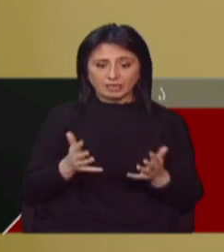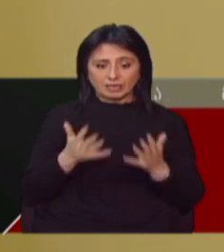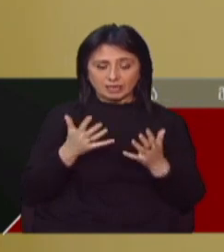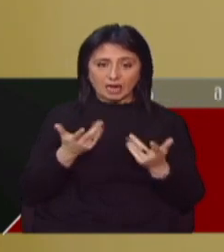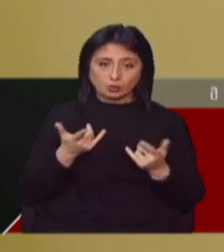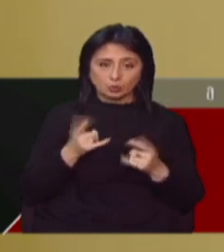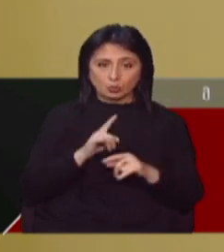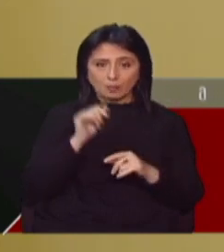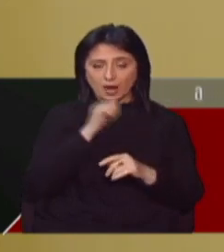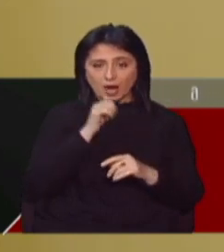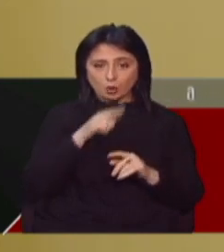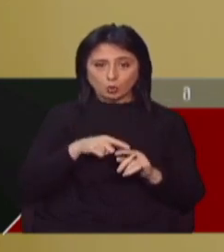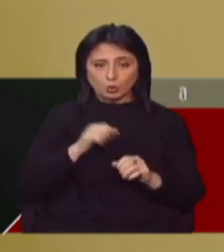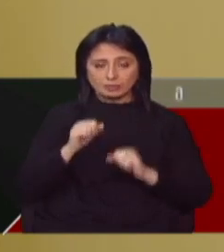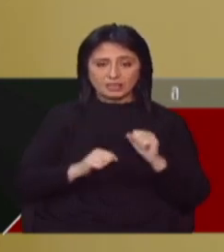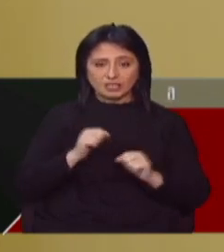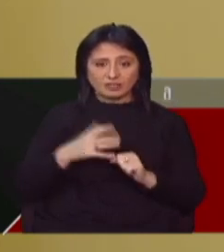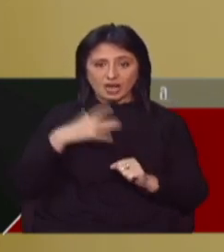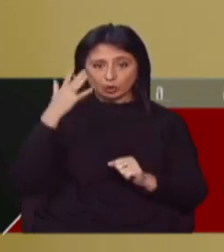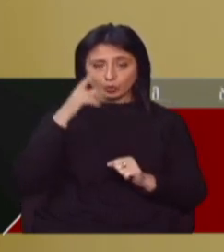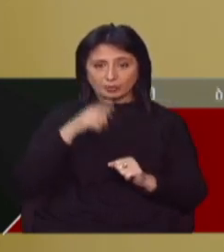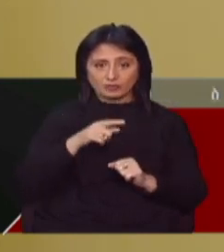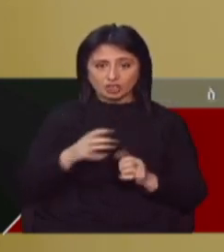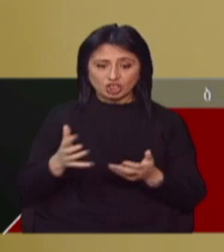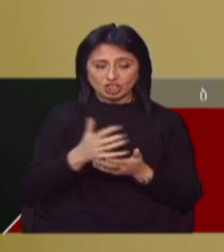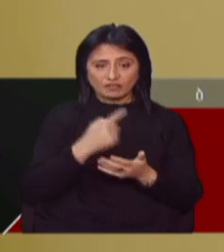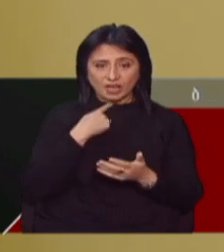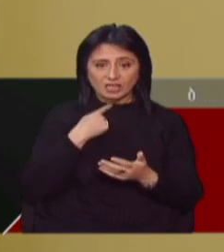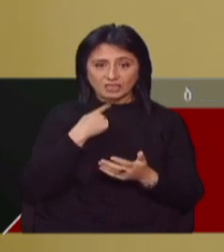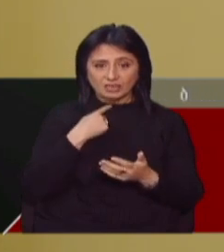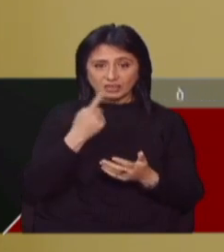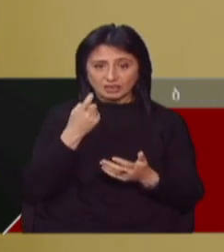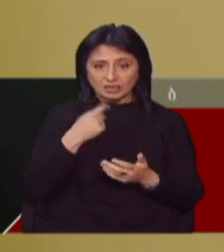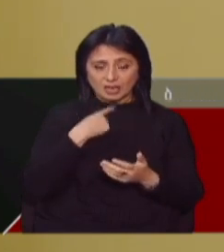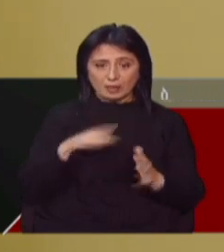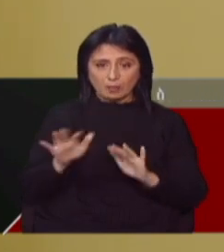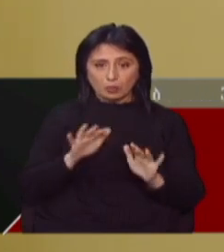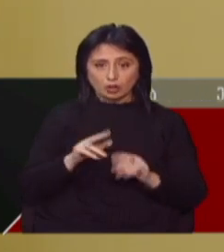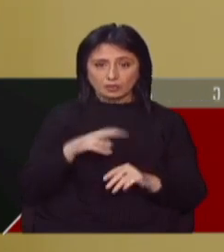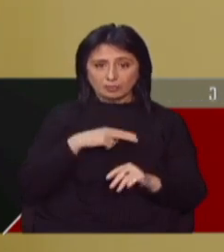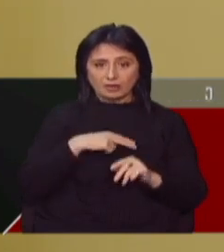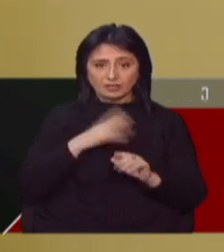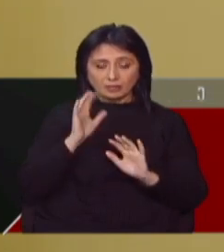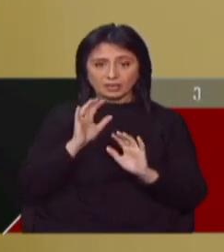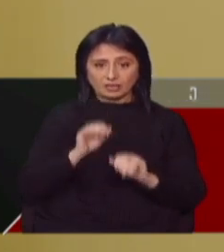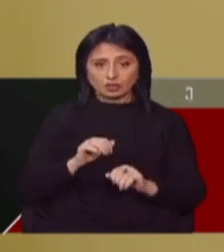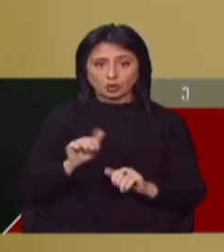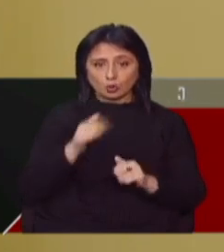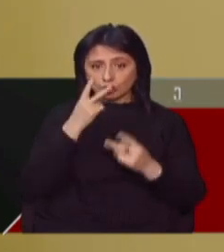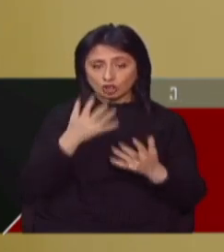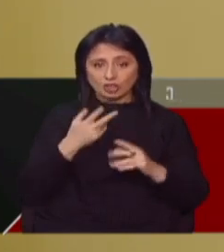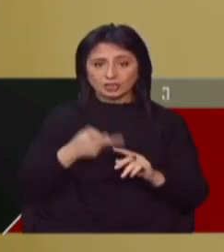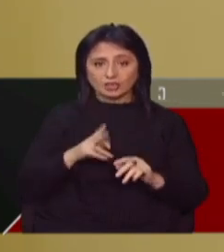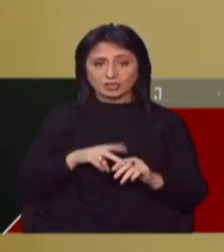თუ ფარული მცდელობებისთვის, რომ ქართულმა ოცნებამ შეაგროვოს ასი ხმა ამ პროცესის პარლამენტში მხარდასაჭერად და როგორც ჩანს